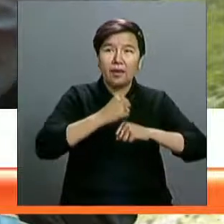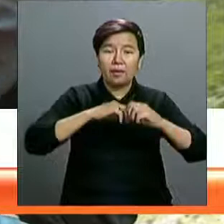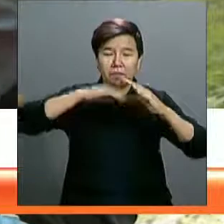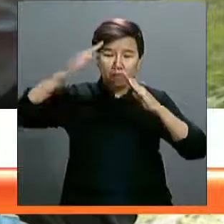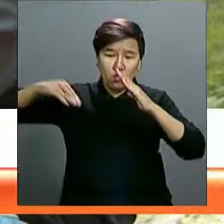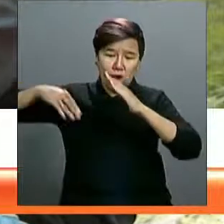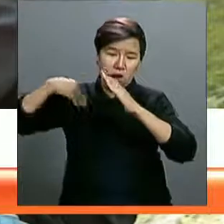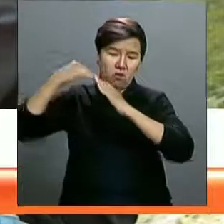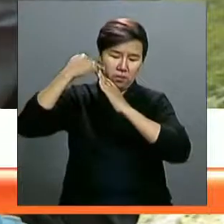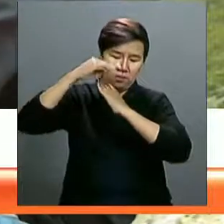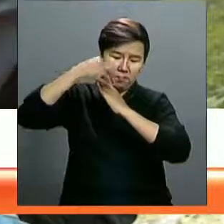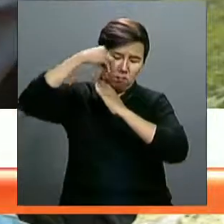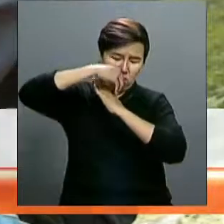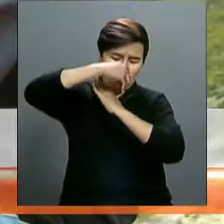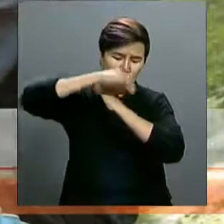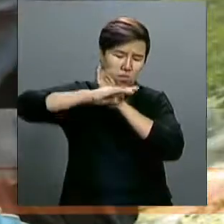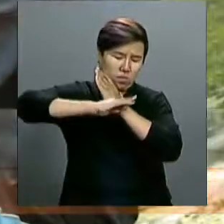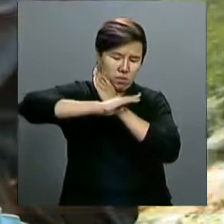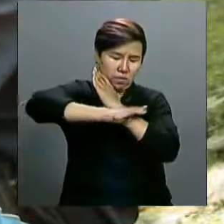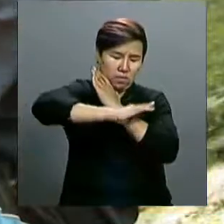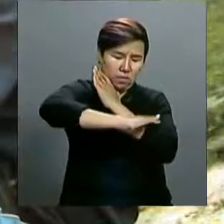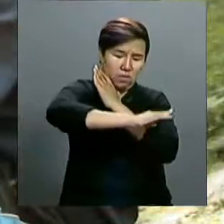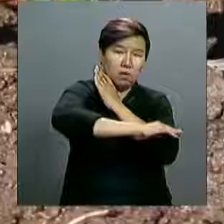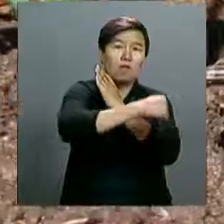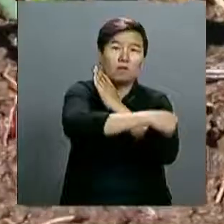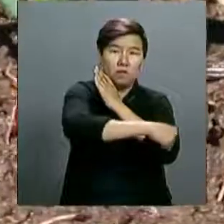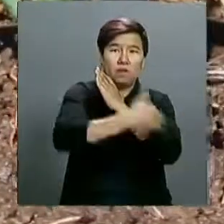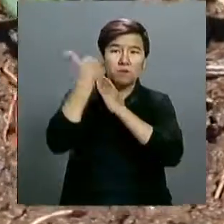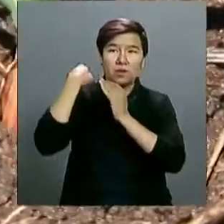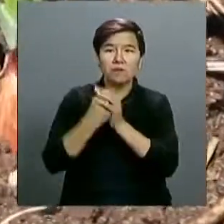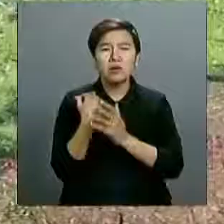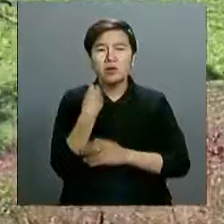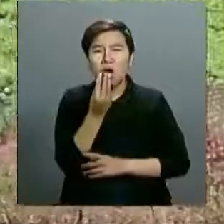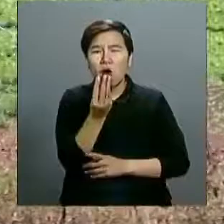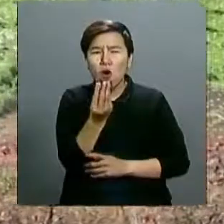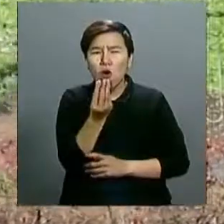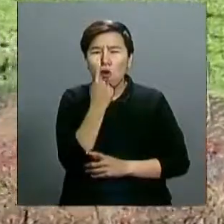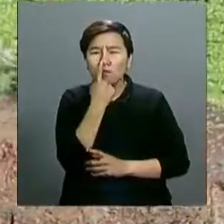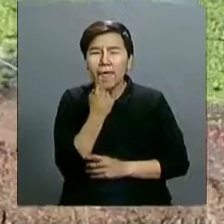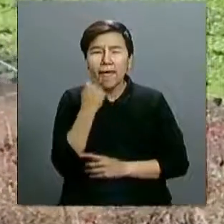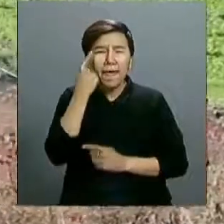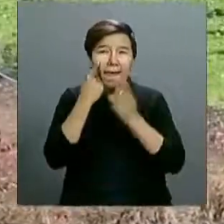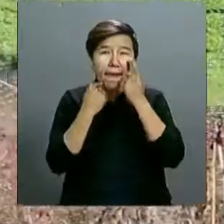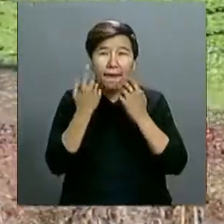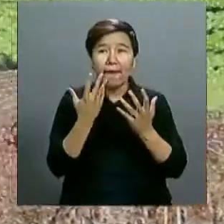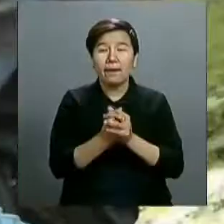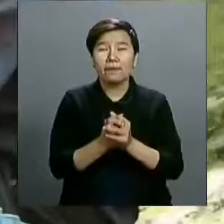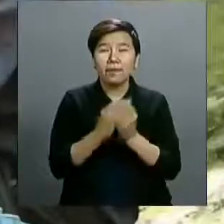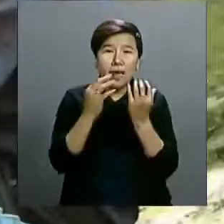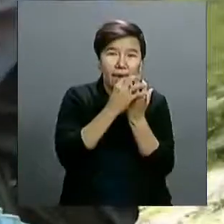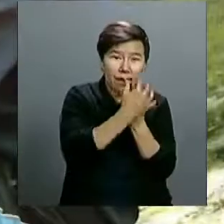ชตามฤดูกาลนะครับจะมีหอมแดงกะหล่ำปีผักกาดขาวอะไรพวกนี้ครับ